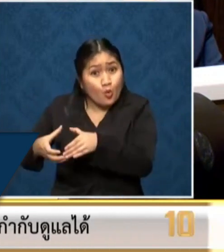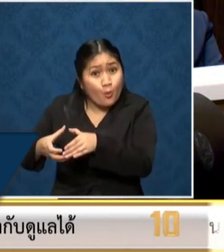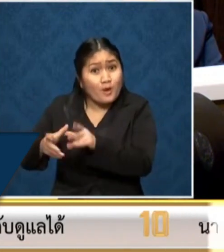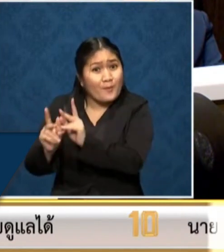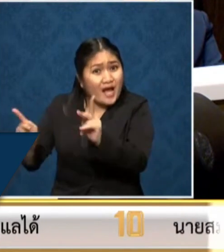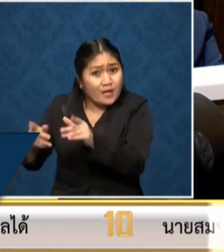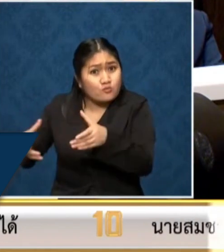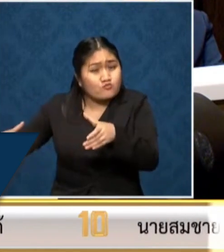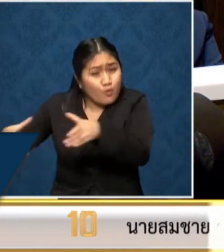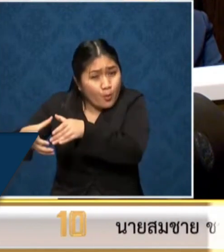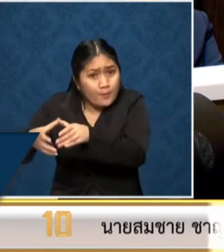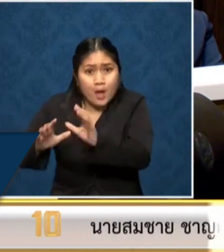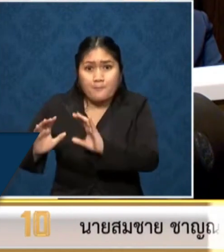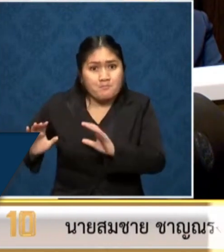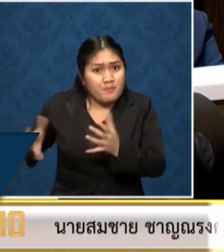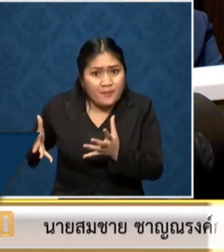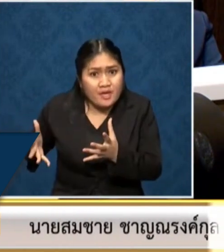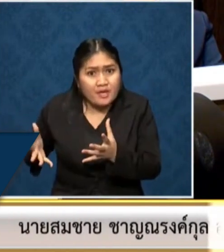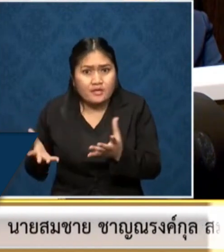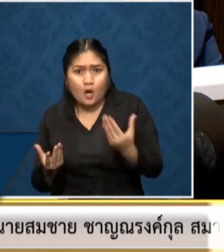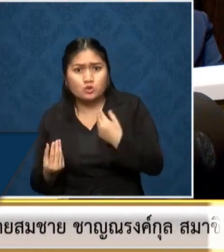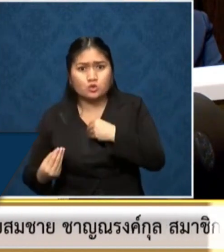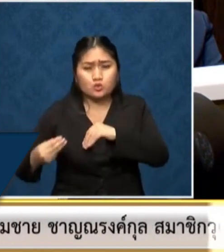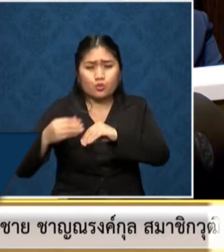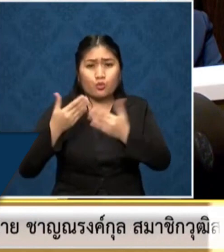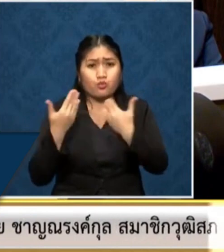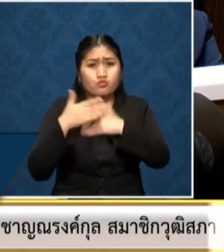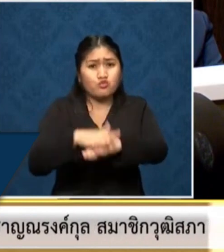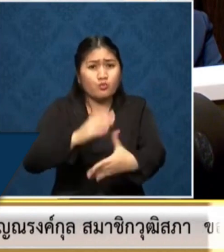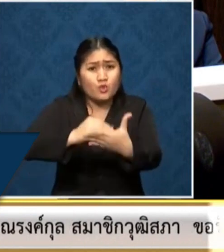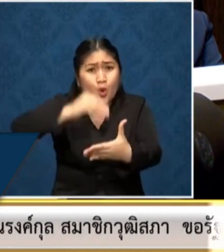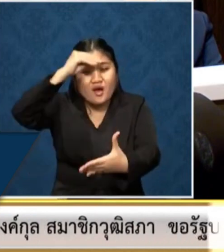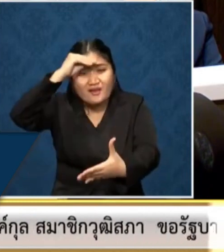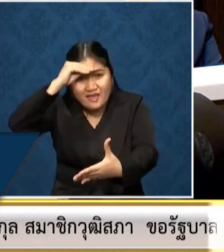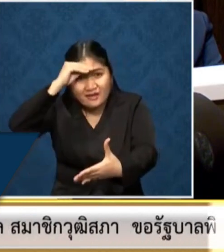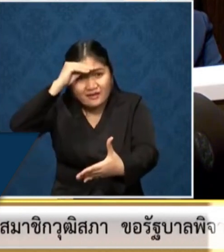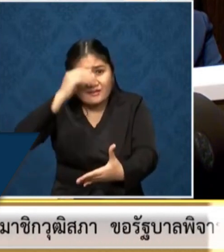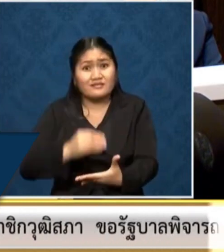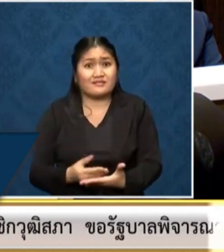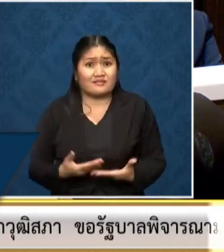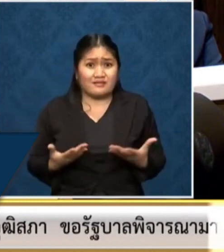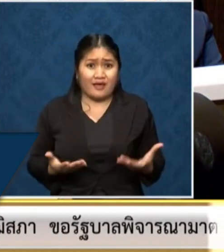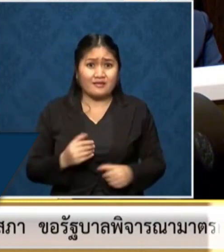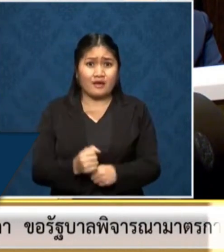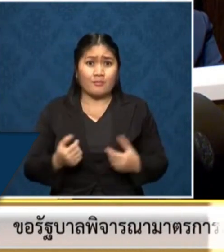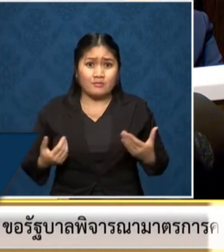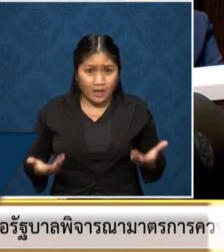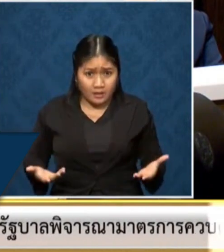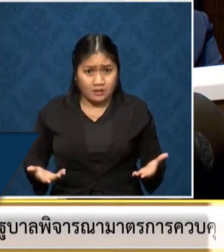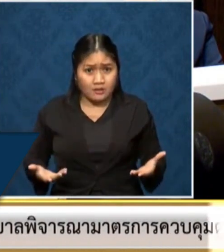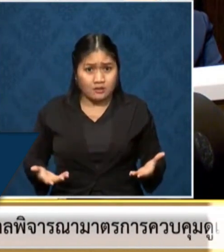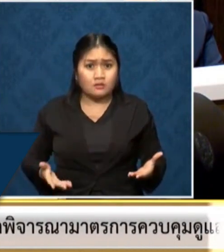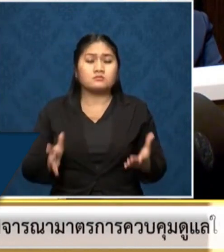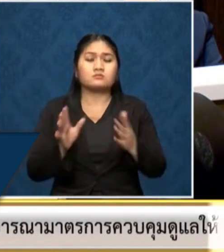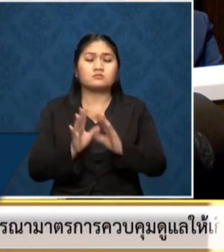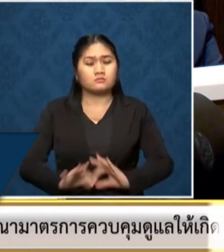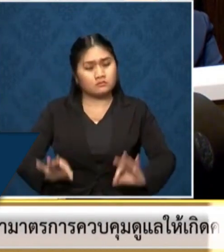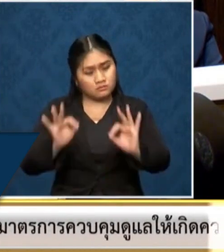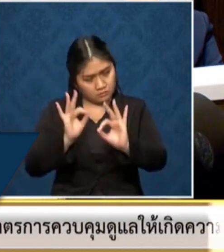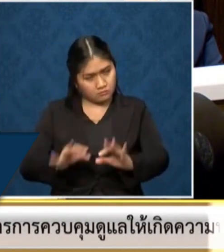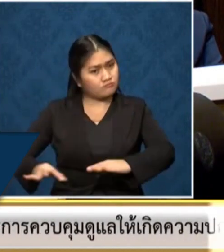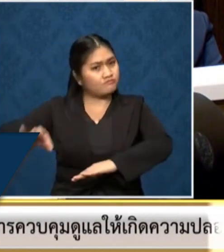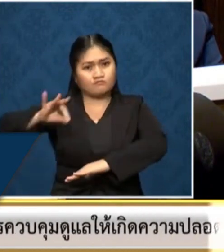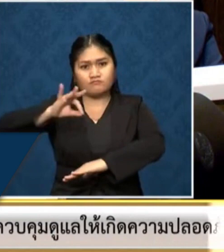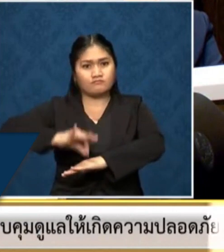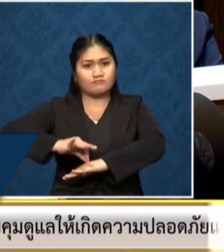เขาจะเข้ามาสู่ระบบการศึษาในประเทศไทยได้อย่างไรนั่คือประเด็ที่ 1ที่ผม escrita ว จำเป็ต้พิจารณในการตั้งคร